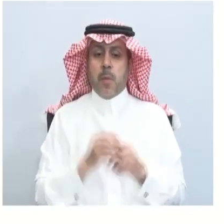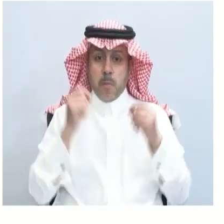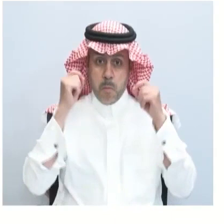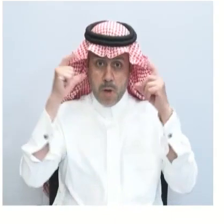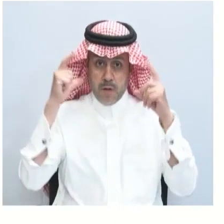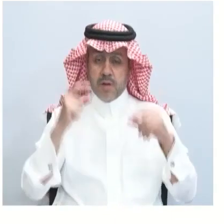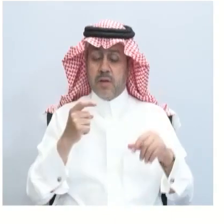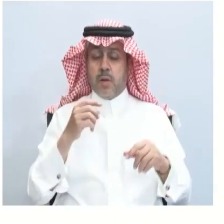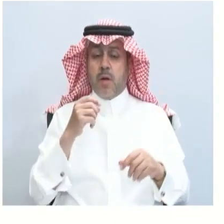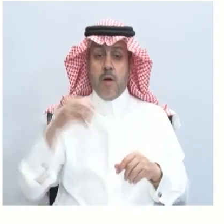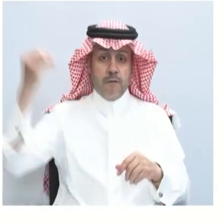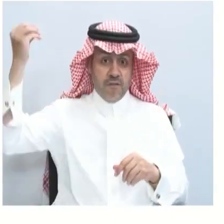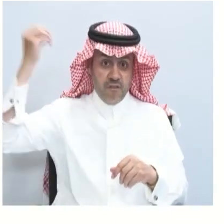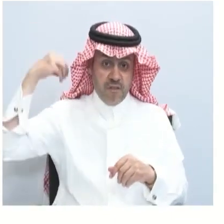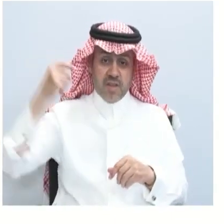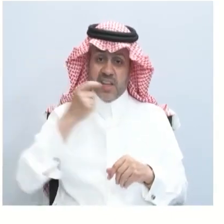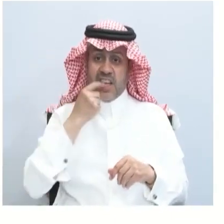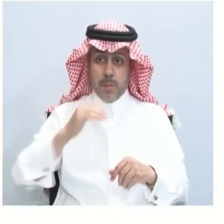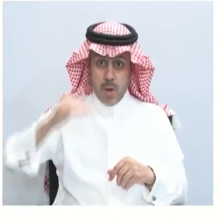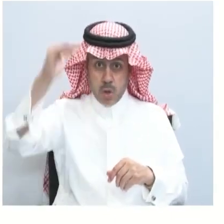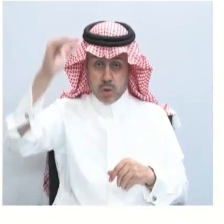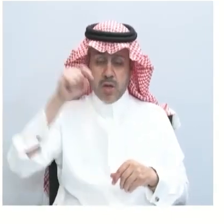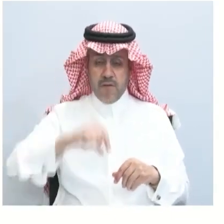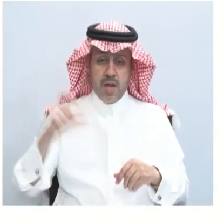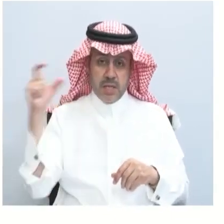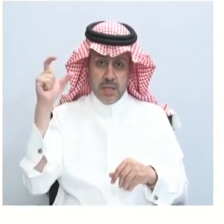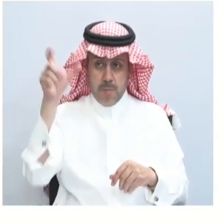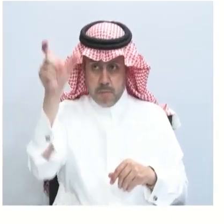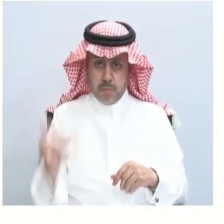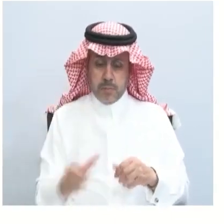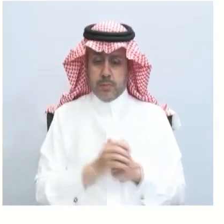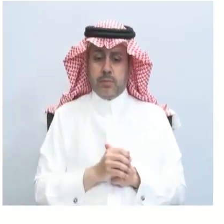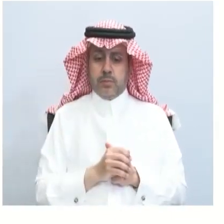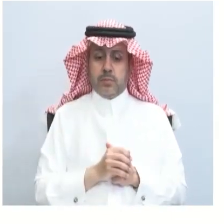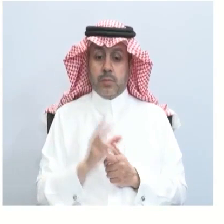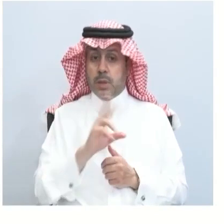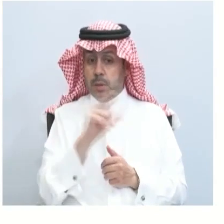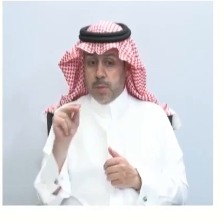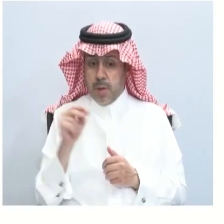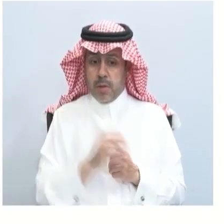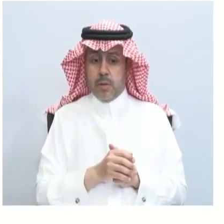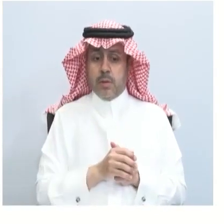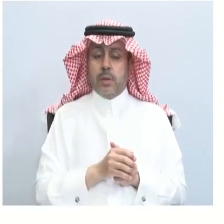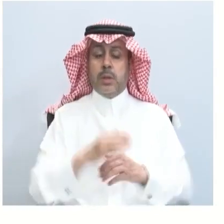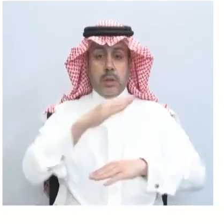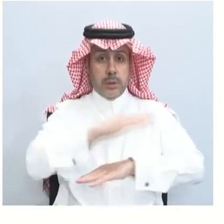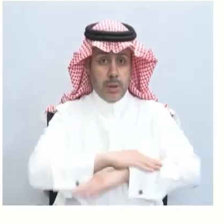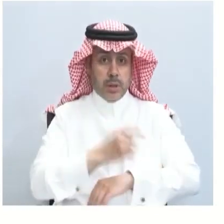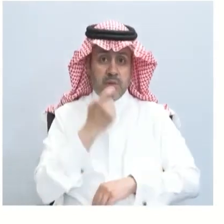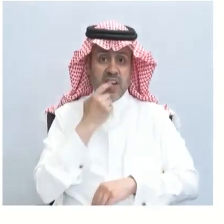فضل كبير السن في الاسلام ثالثا التمثيل لبعض مظاهر احترام